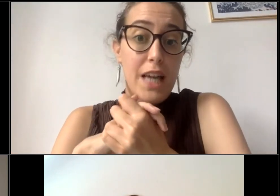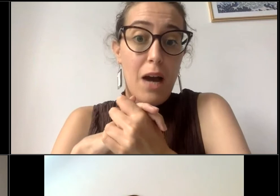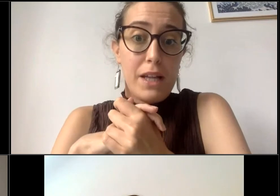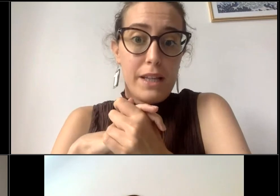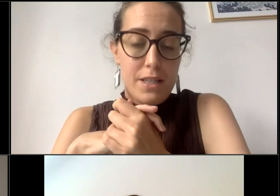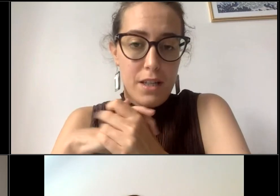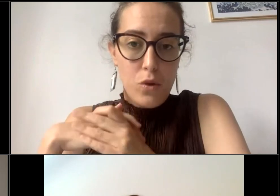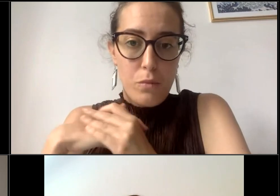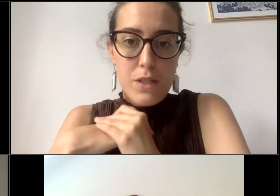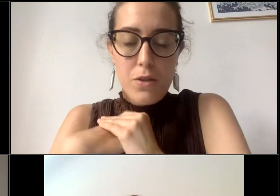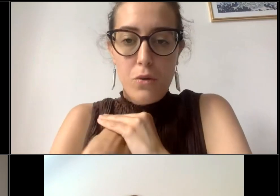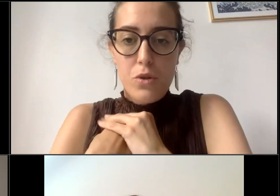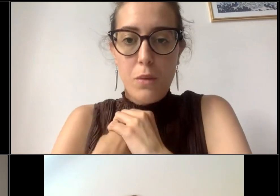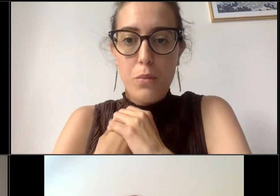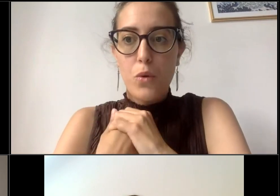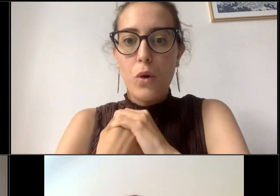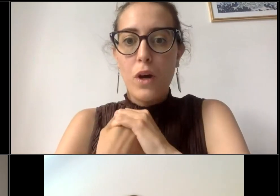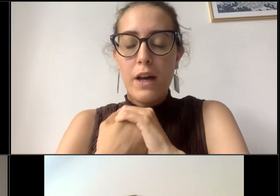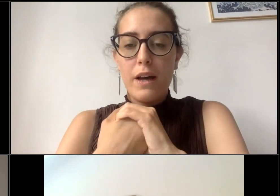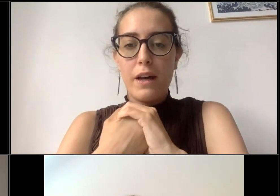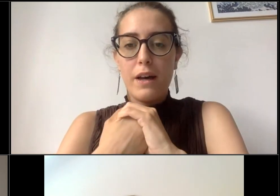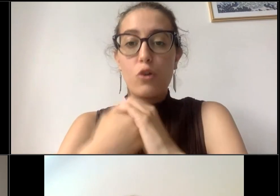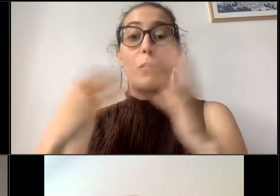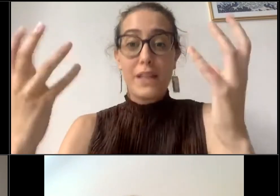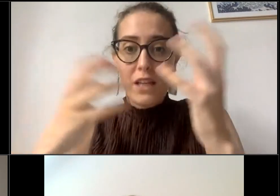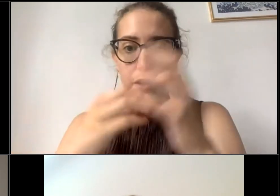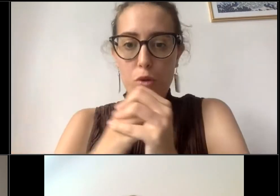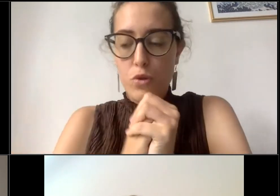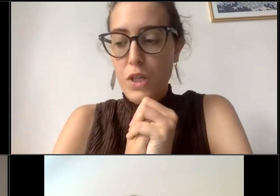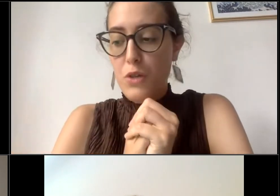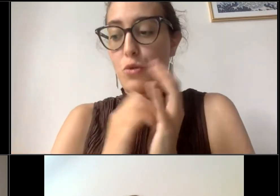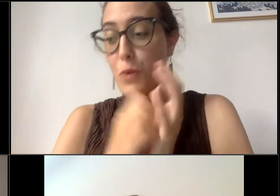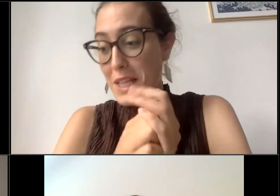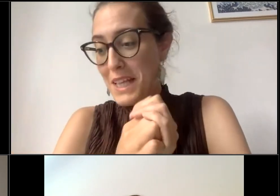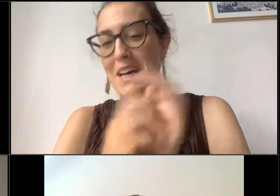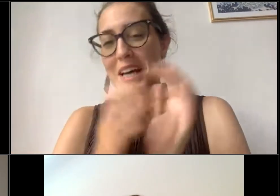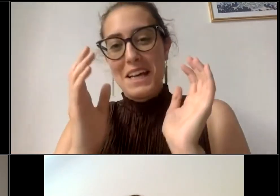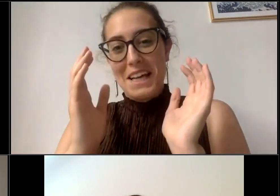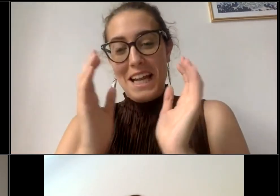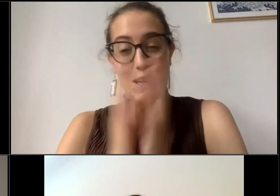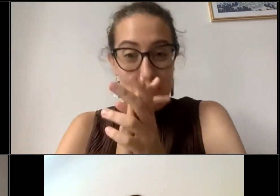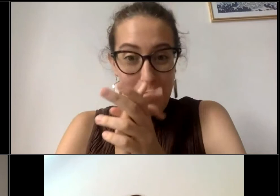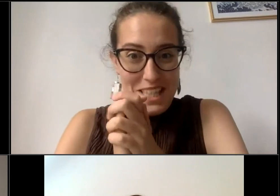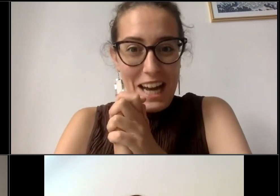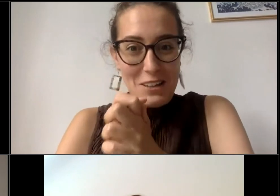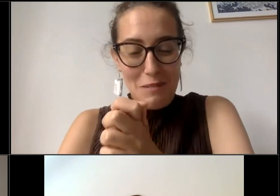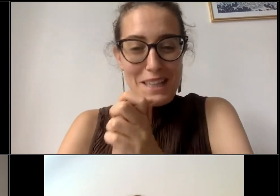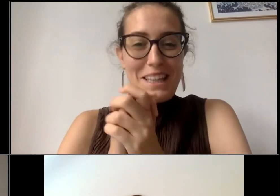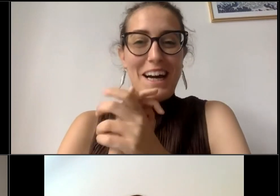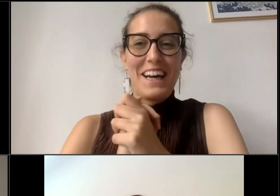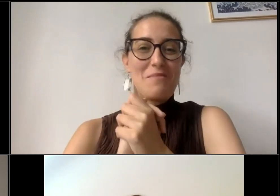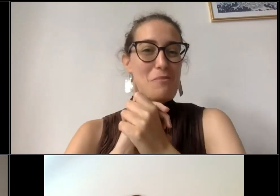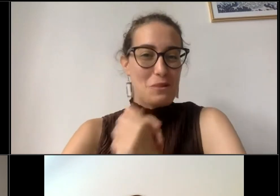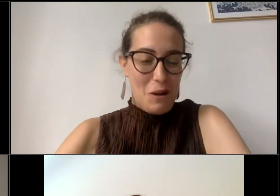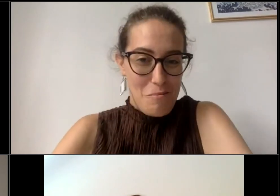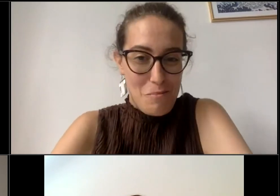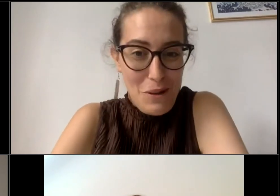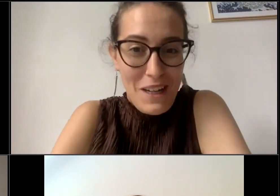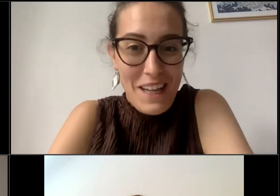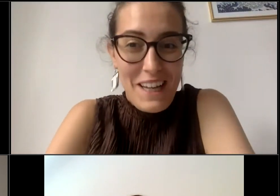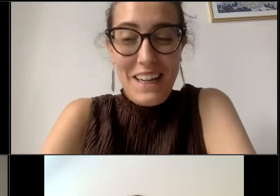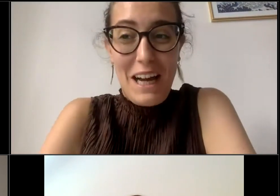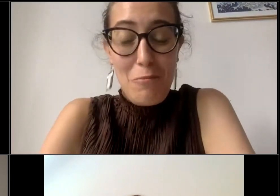ci chiama ad essere più ambiziosi e più cooperativi in questo senso quindi la risposta alla domanda che